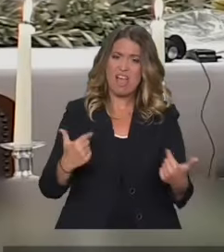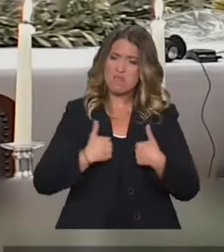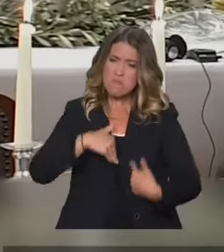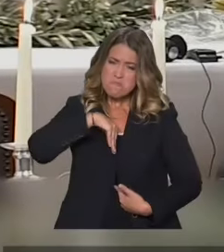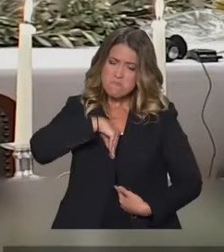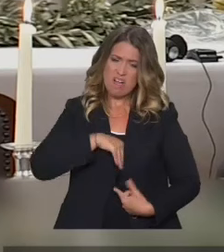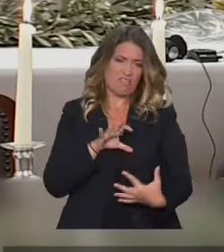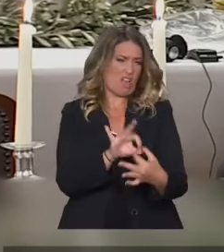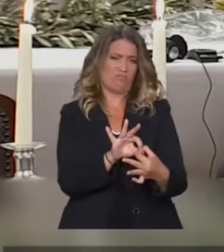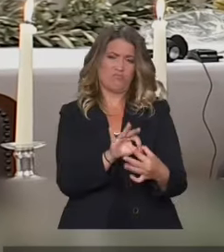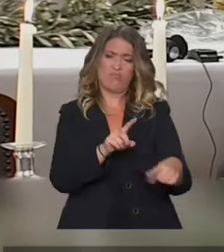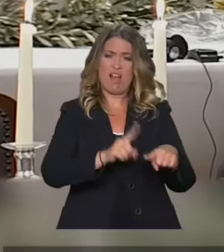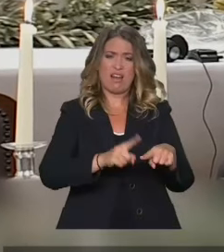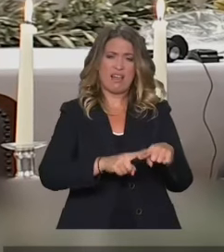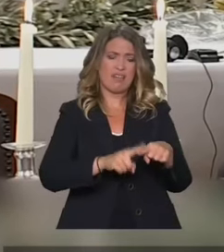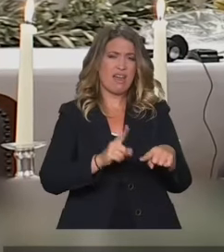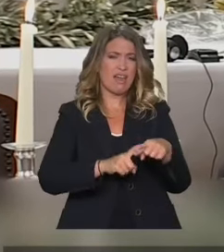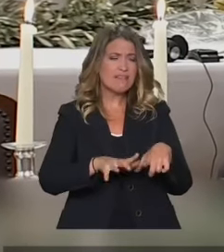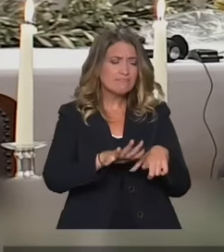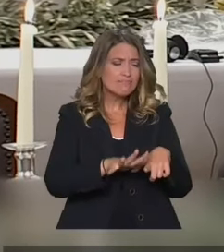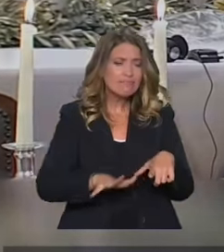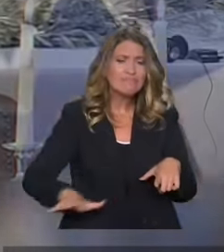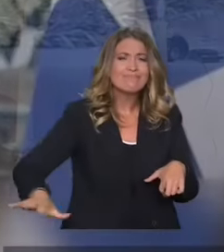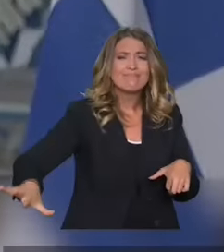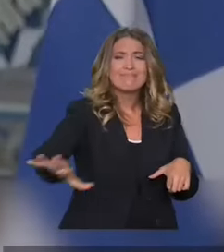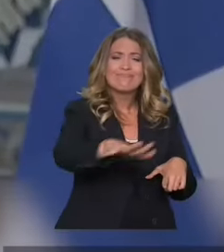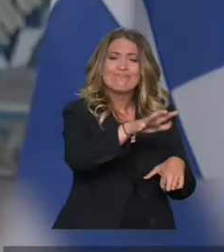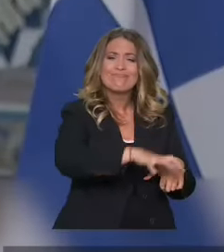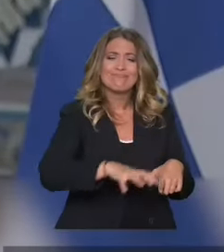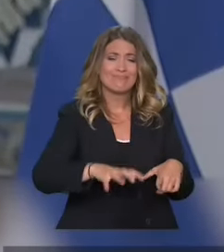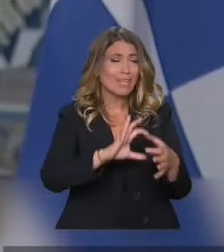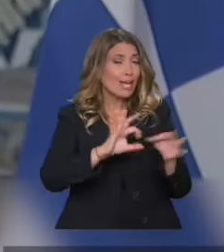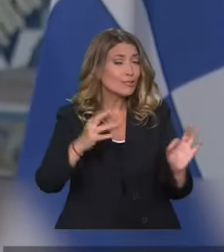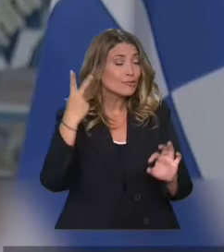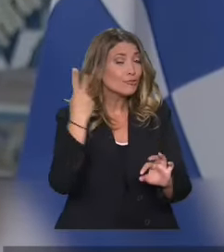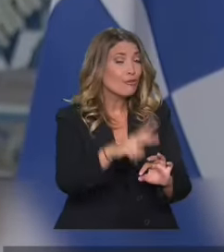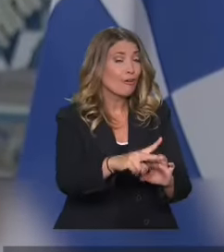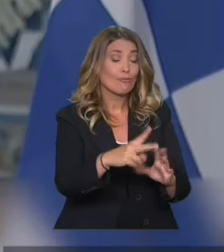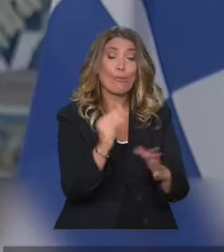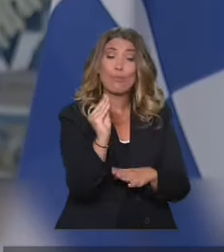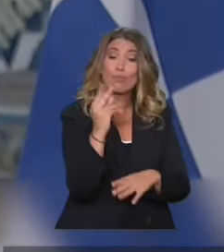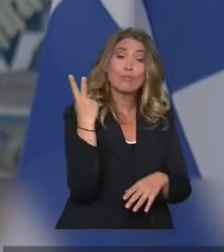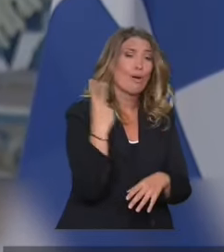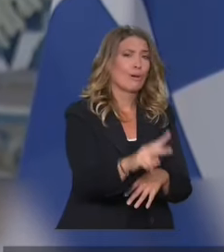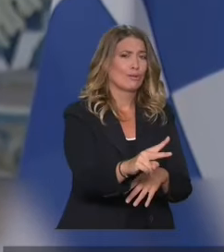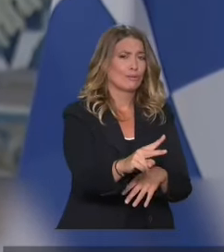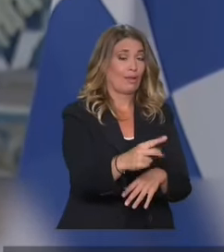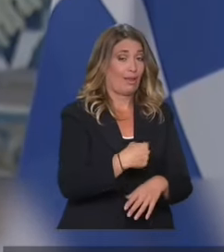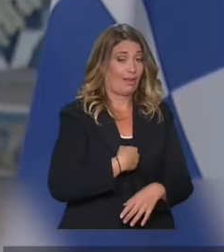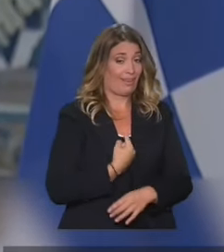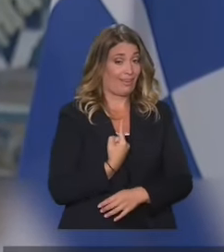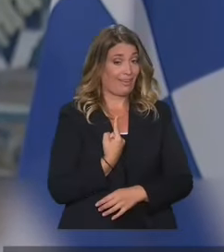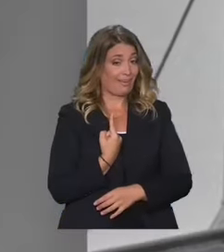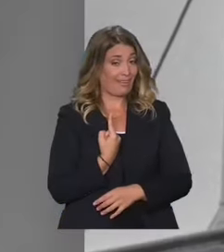to Greece, her landscapes, her history and her culture. I'm